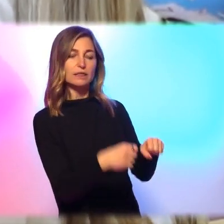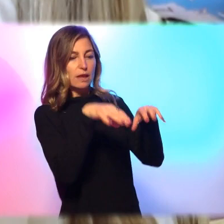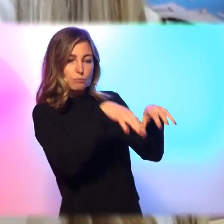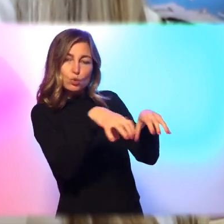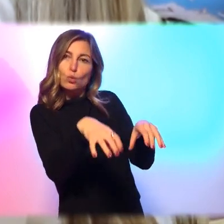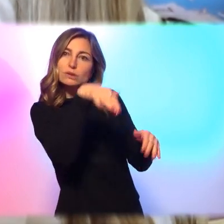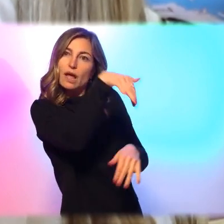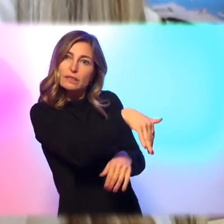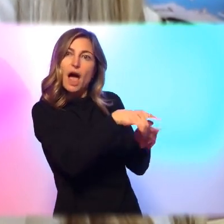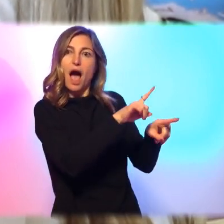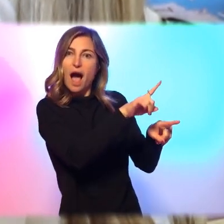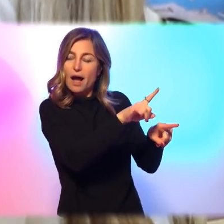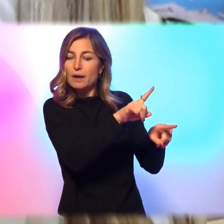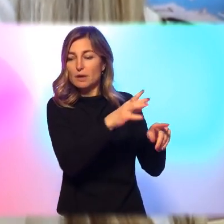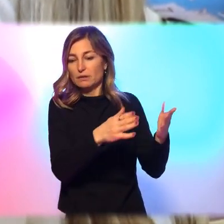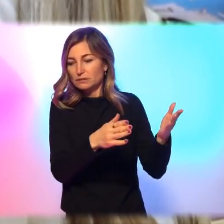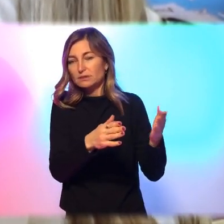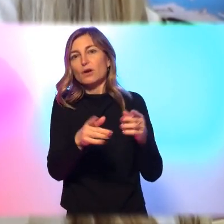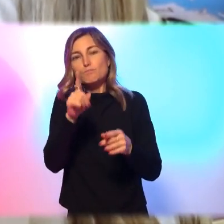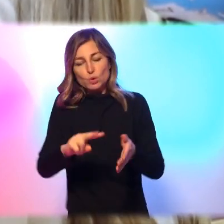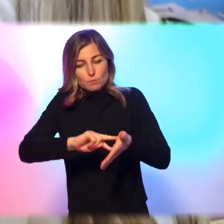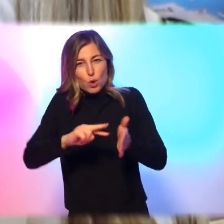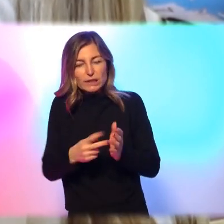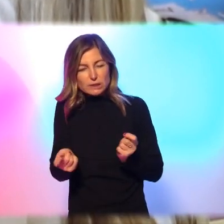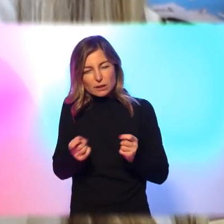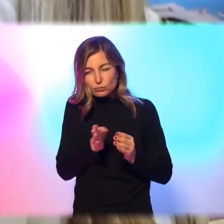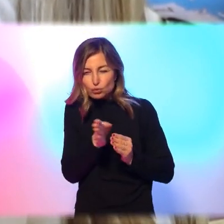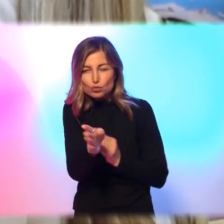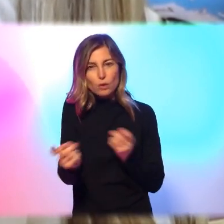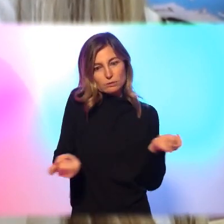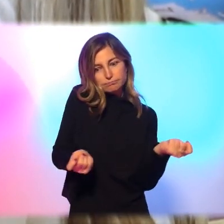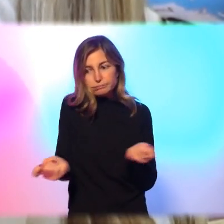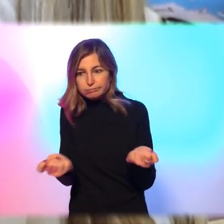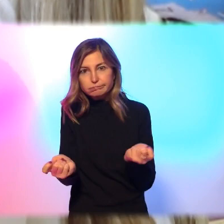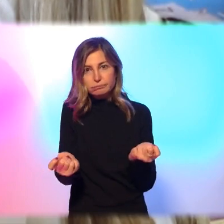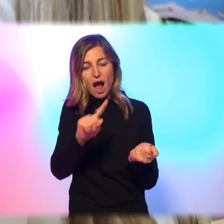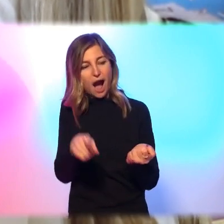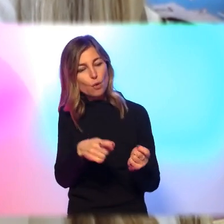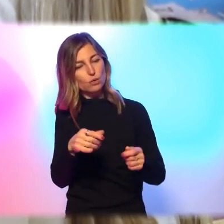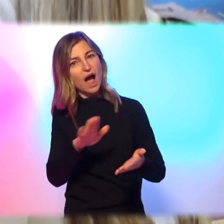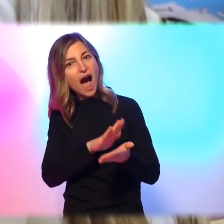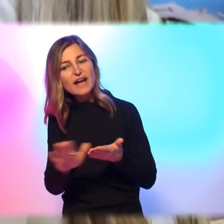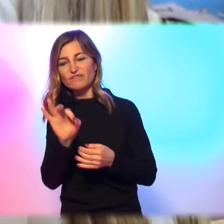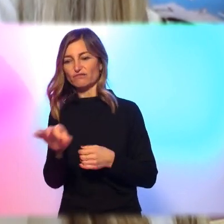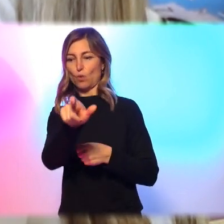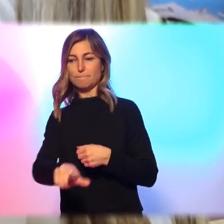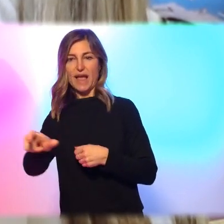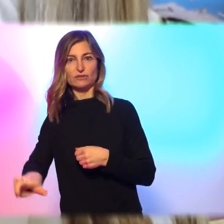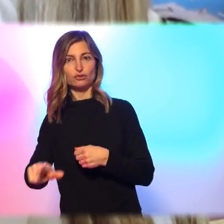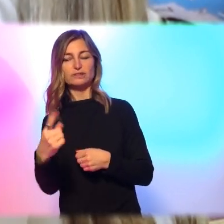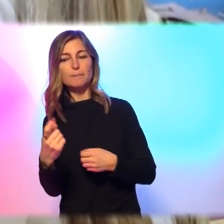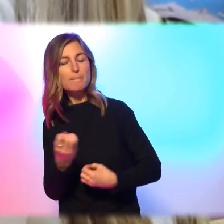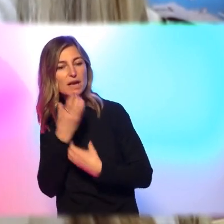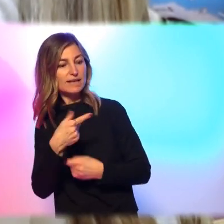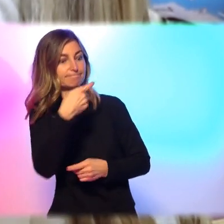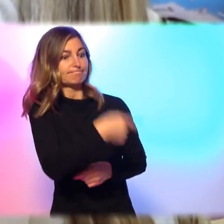die herkömmlichen, schädlichen Produkte. Und da muss einfach die Politik steuern, dass es uns leicht gemacht wird.